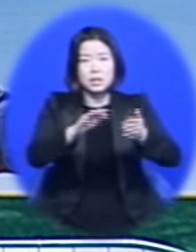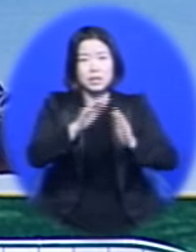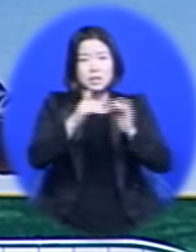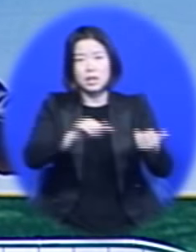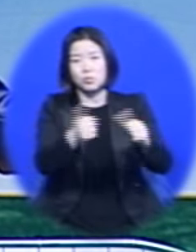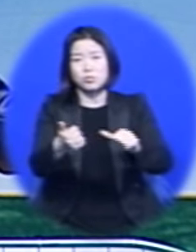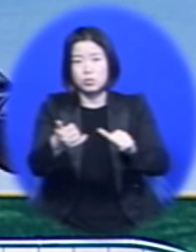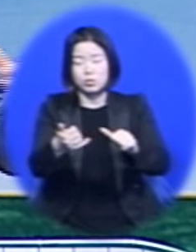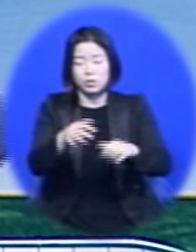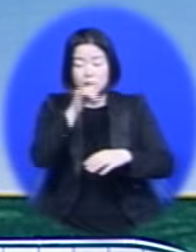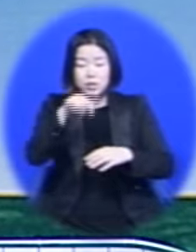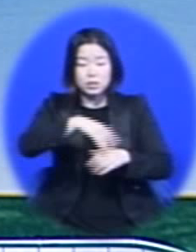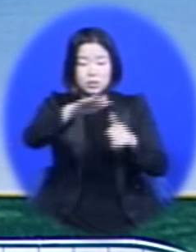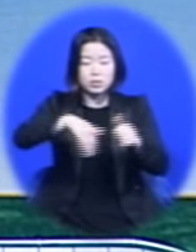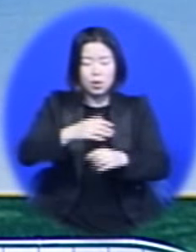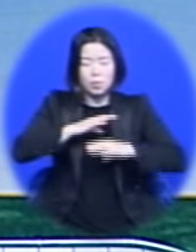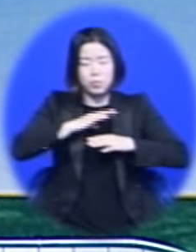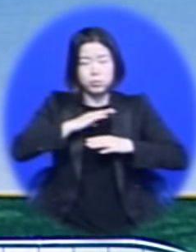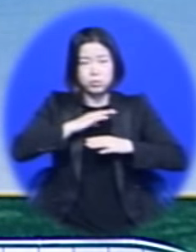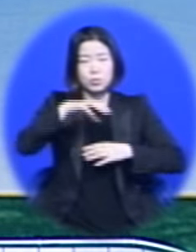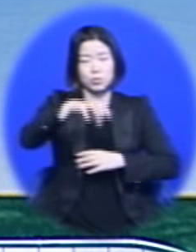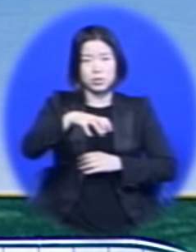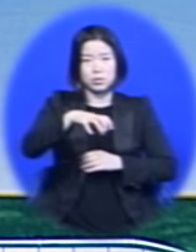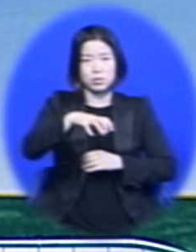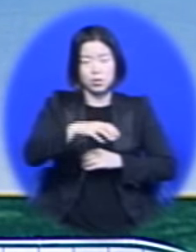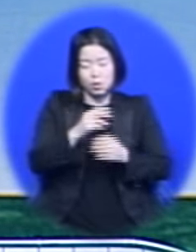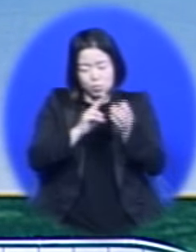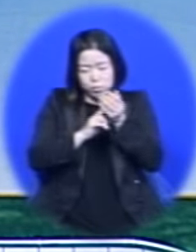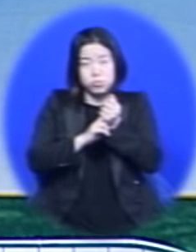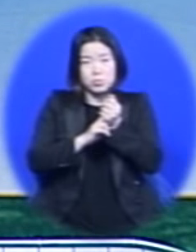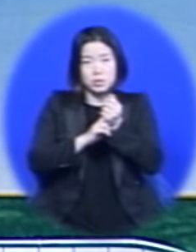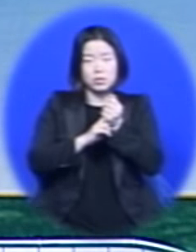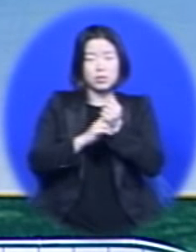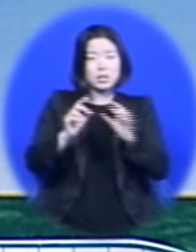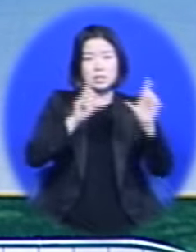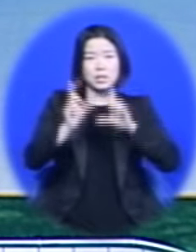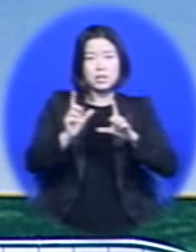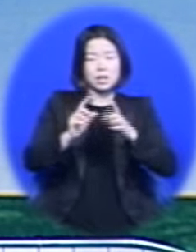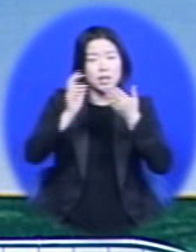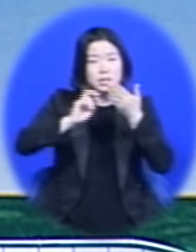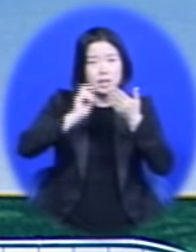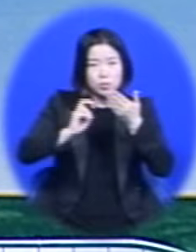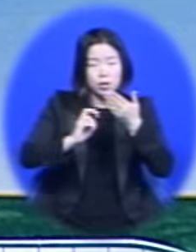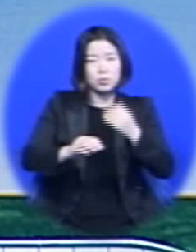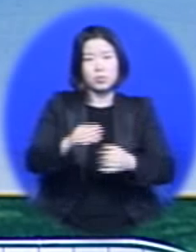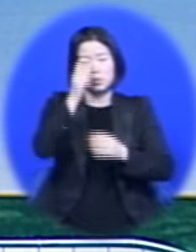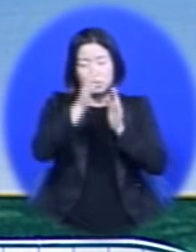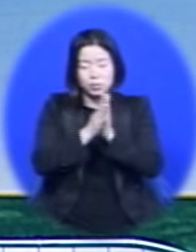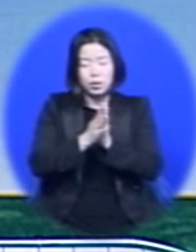형편에서도 그곳에서 선교사님들이 모여서 찬송하고 예배하면서 하나님이 기쁨도 주시고 평안도